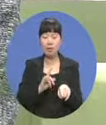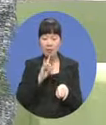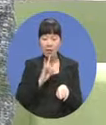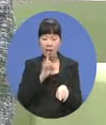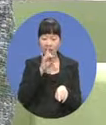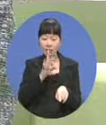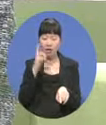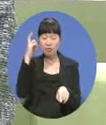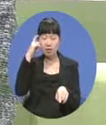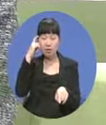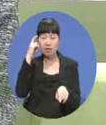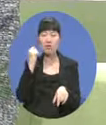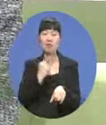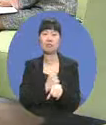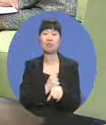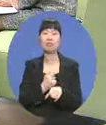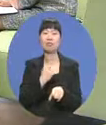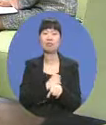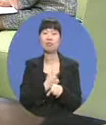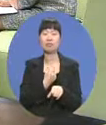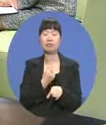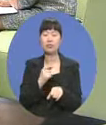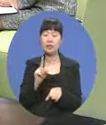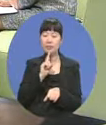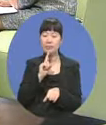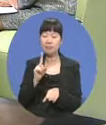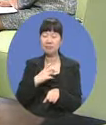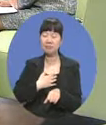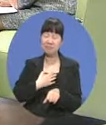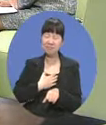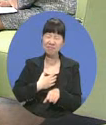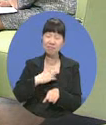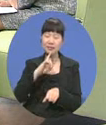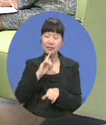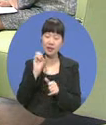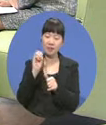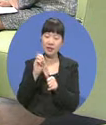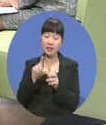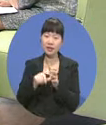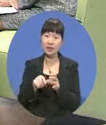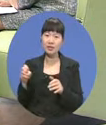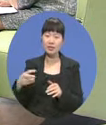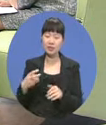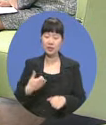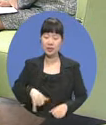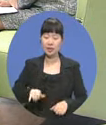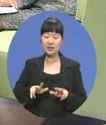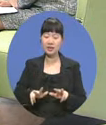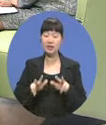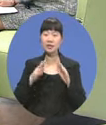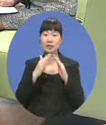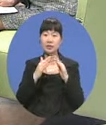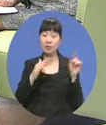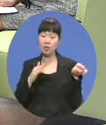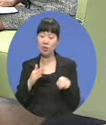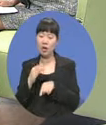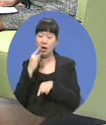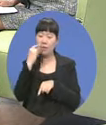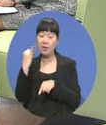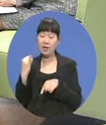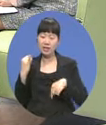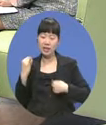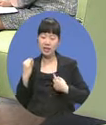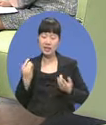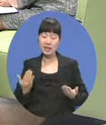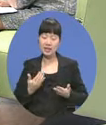말은 하면 안 되나 보다라고 생각을 해요. 아이가 뭔가 이제 속상한 일을 이렇게 얘기를 했을 때 혹은 뭐 아이가 집에 와서 엄마가 좀 자기 일을